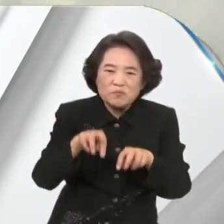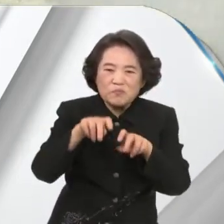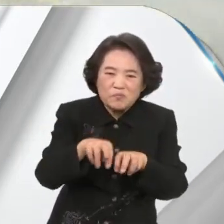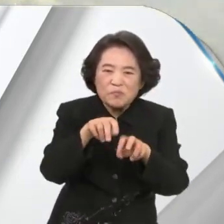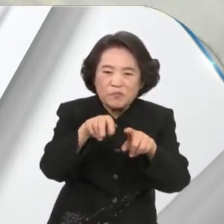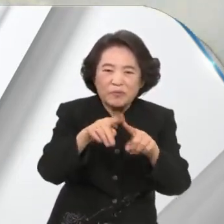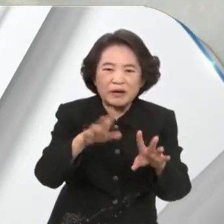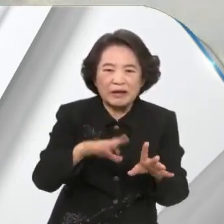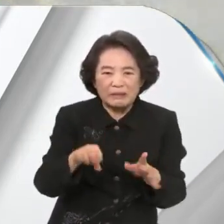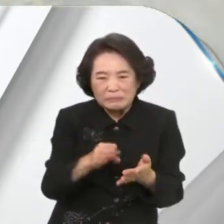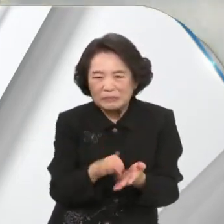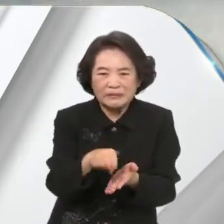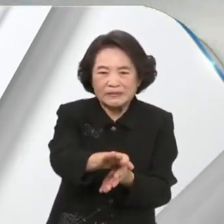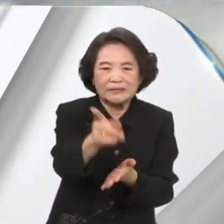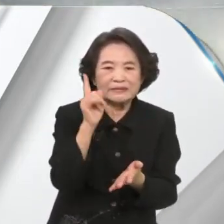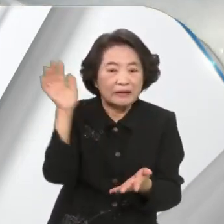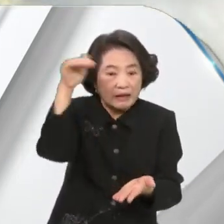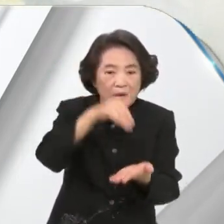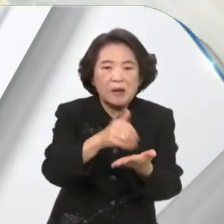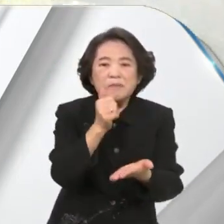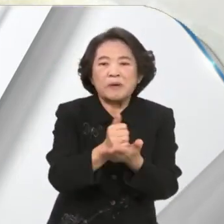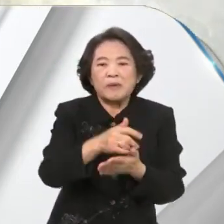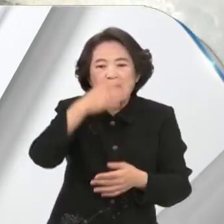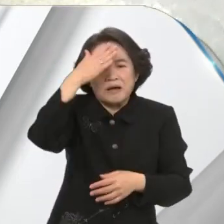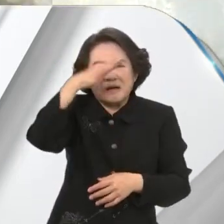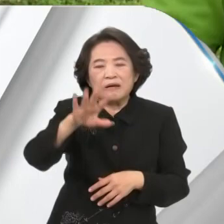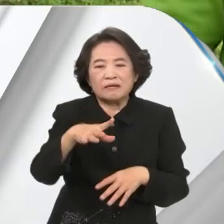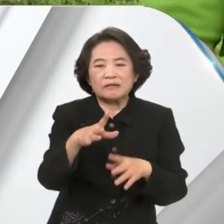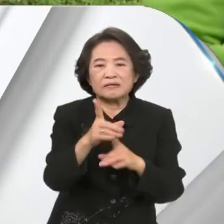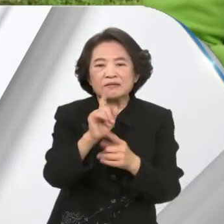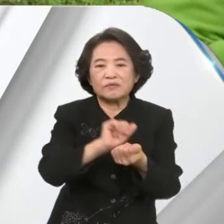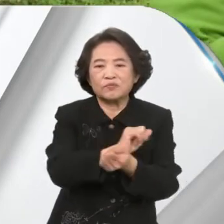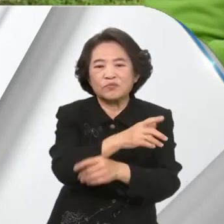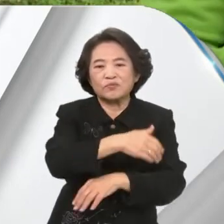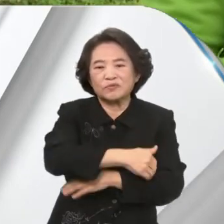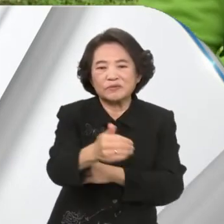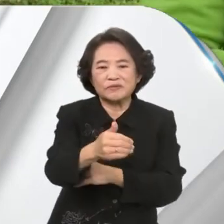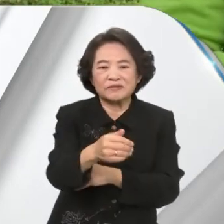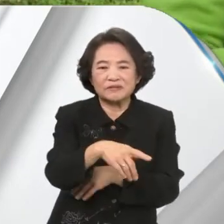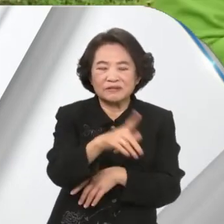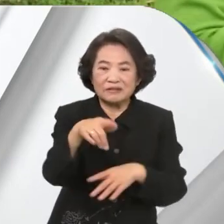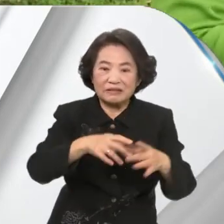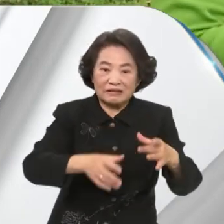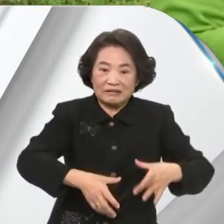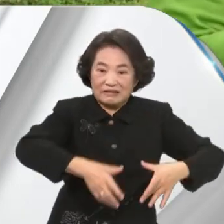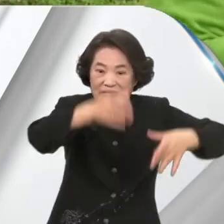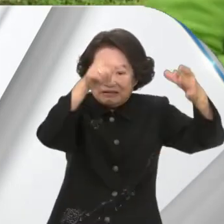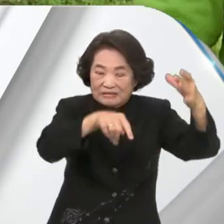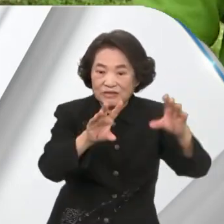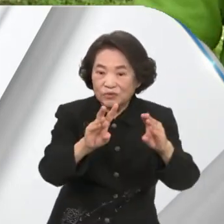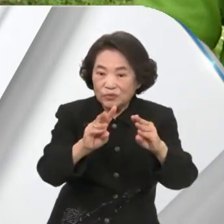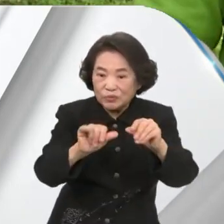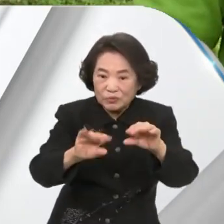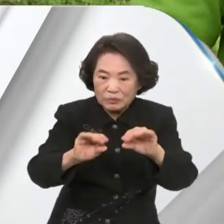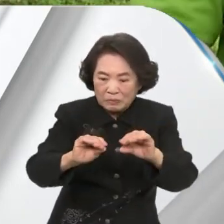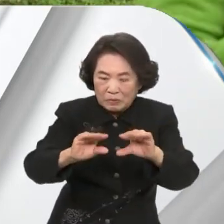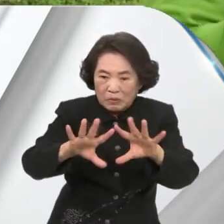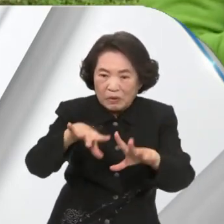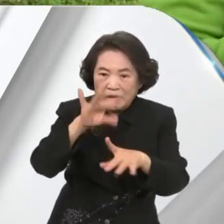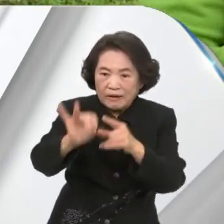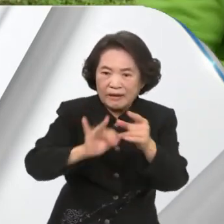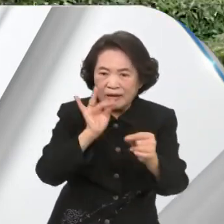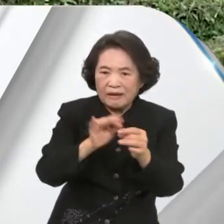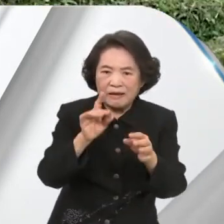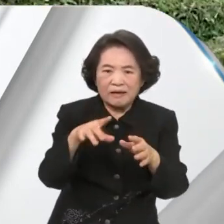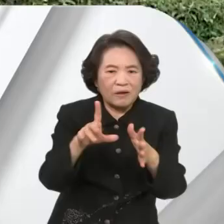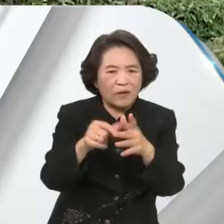位都归快行，总算行到位神木村。 像它吼、哦、上面那个累积的土壤都几百年厚啦，都